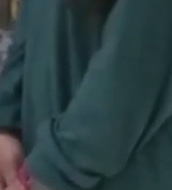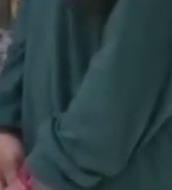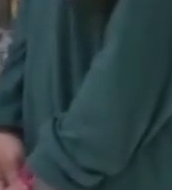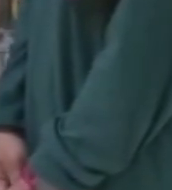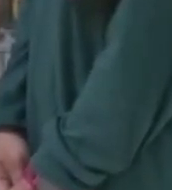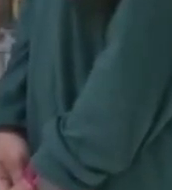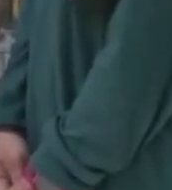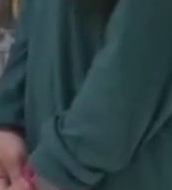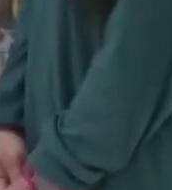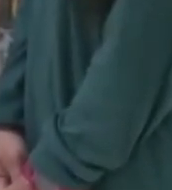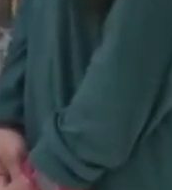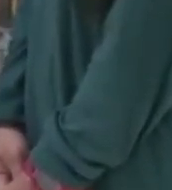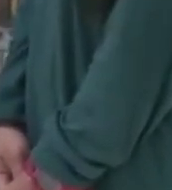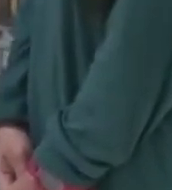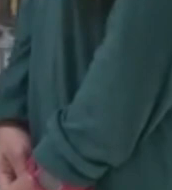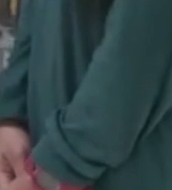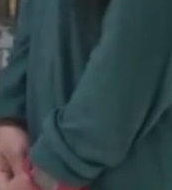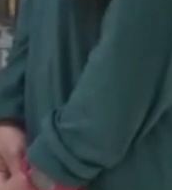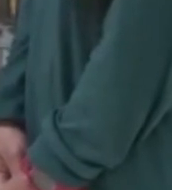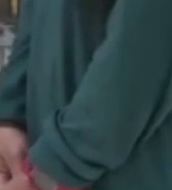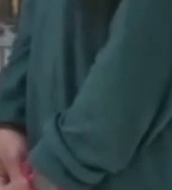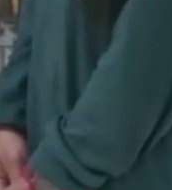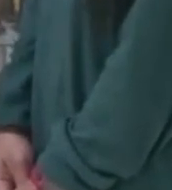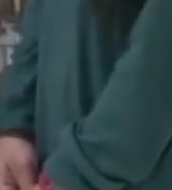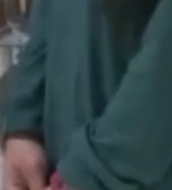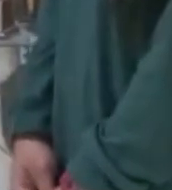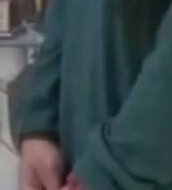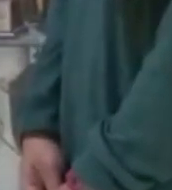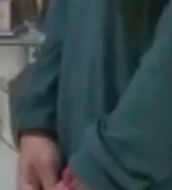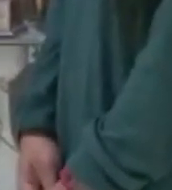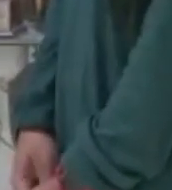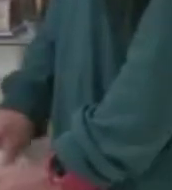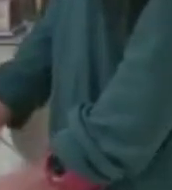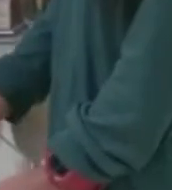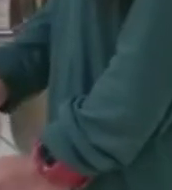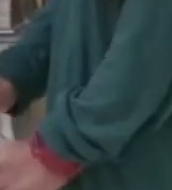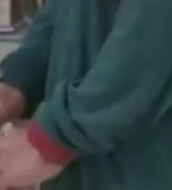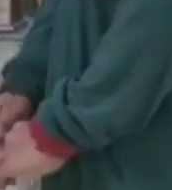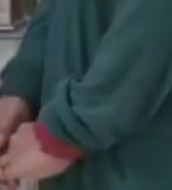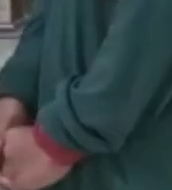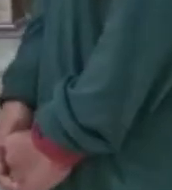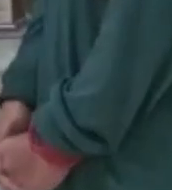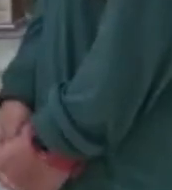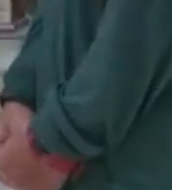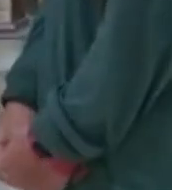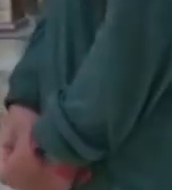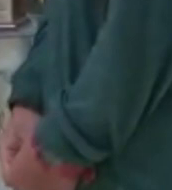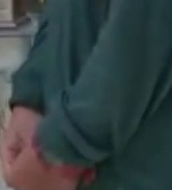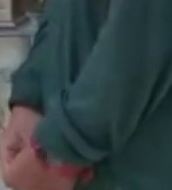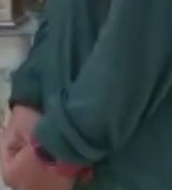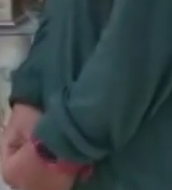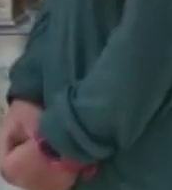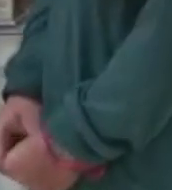dan sampai kemudian ibu saya sudah hidangkan kue saya sudah berbau tulangnya kopi